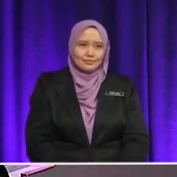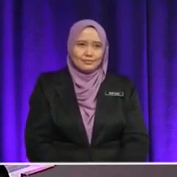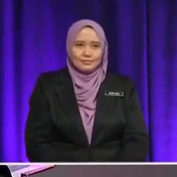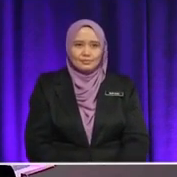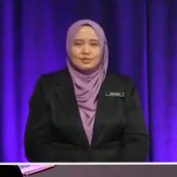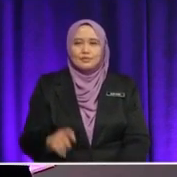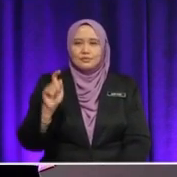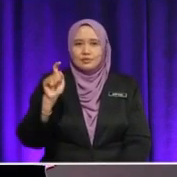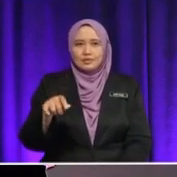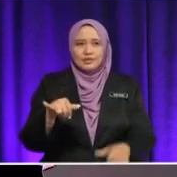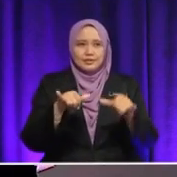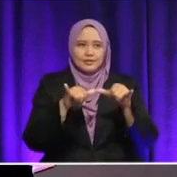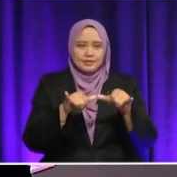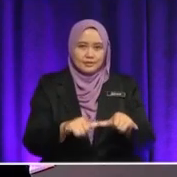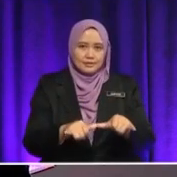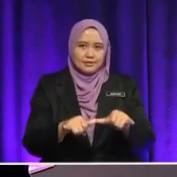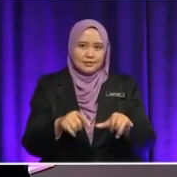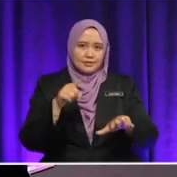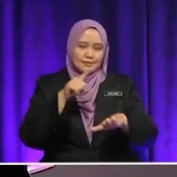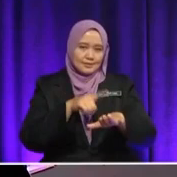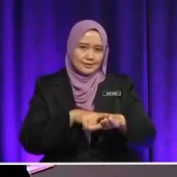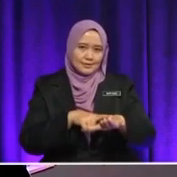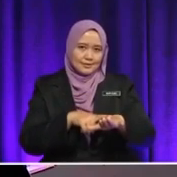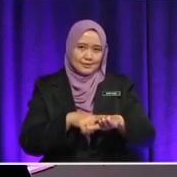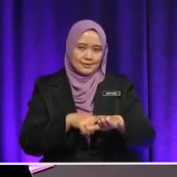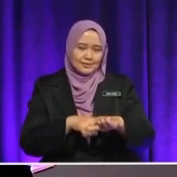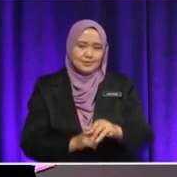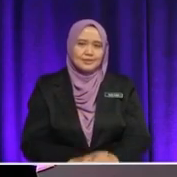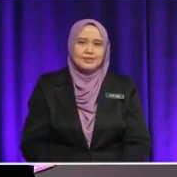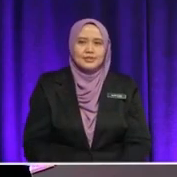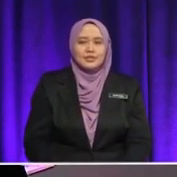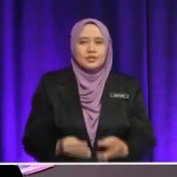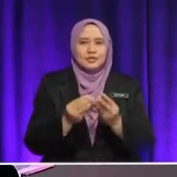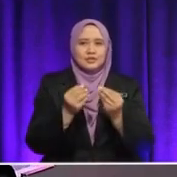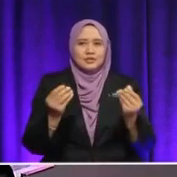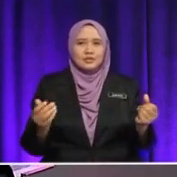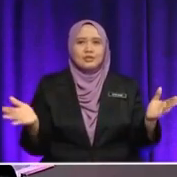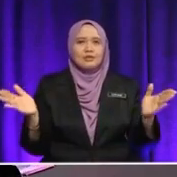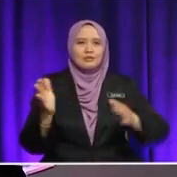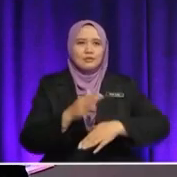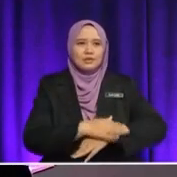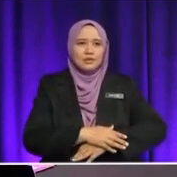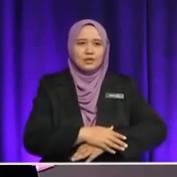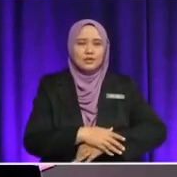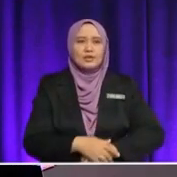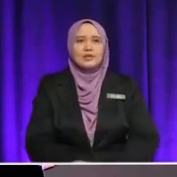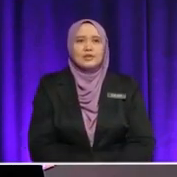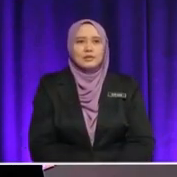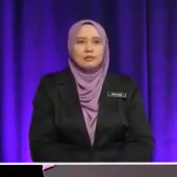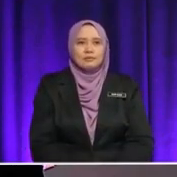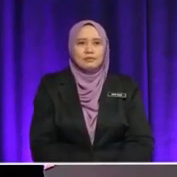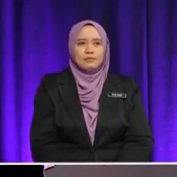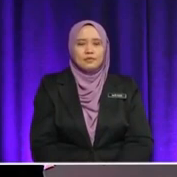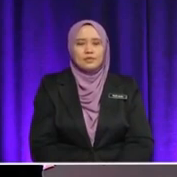mesti tinggal di persekutuan Tanah Melayu dalam tempo enam bulan terdahulu daripada taringan tersebut tari yang pendaftaran menghuni